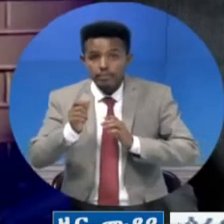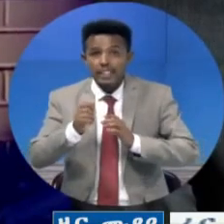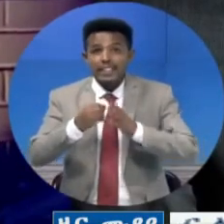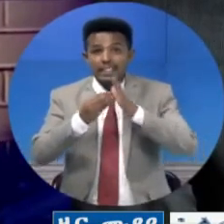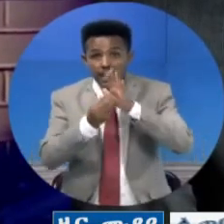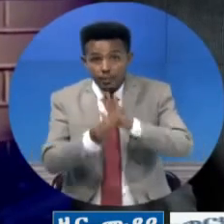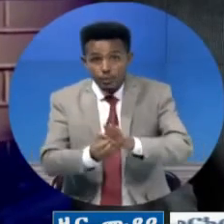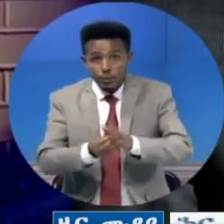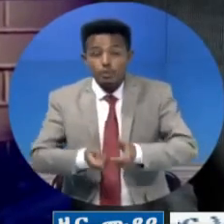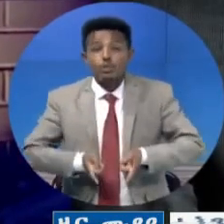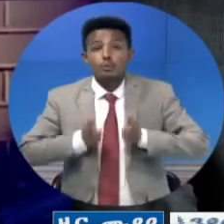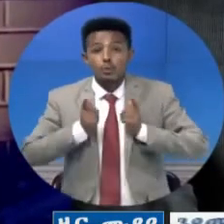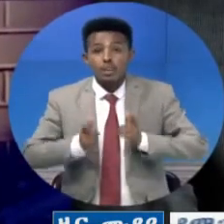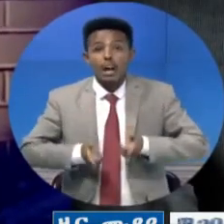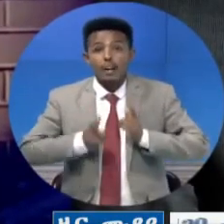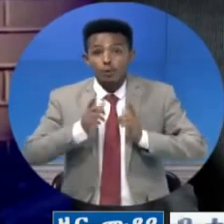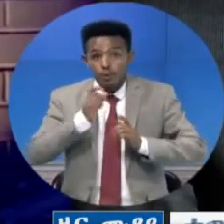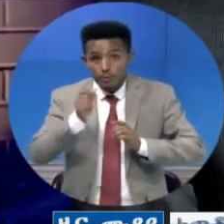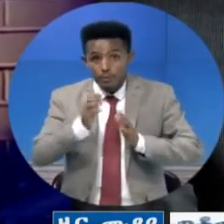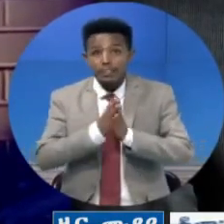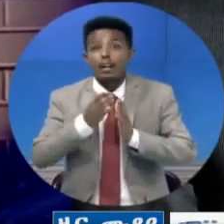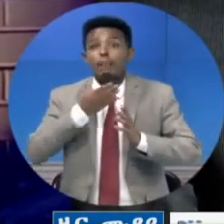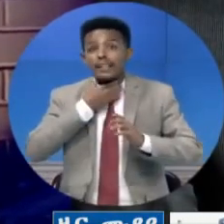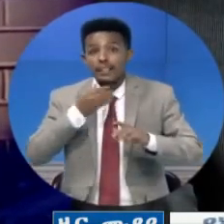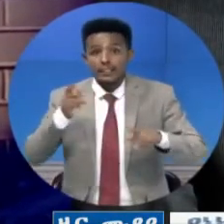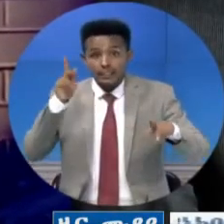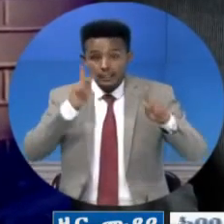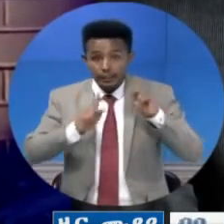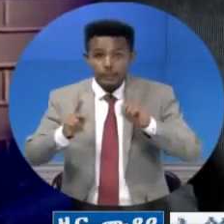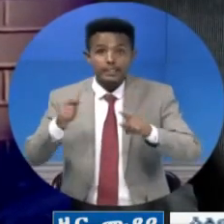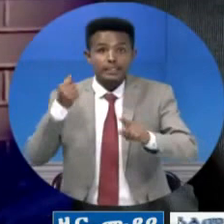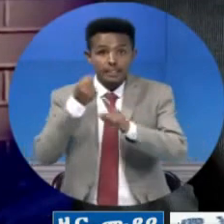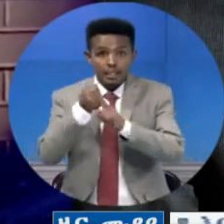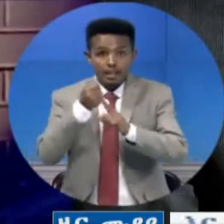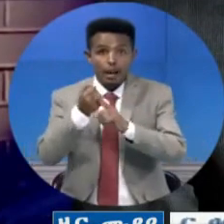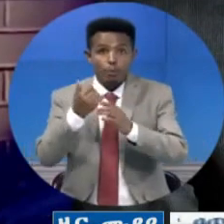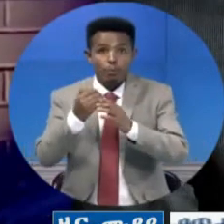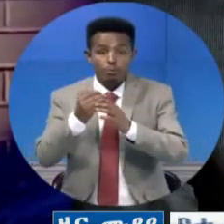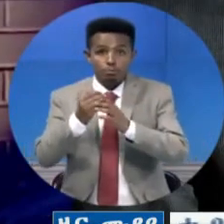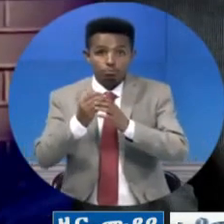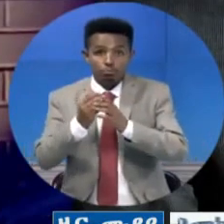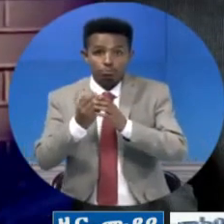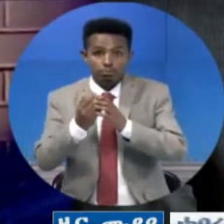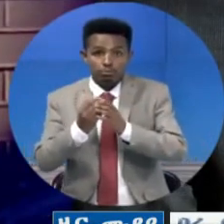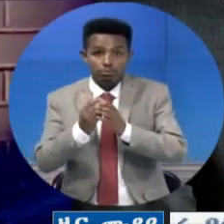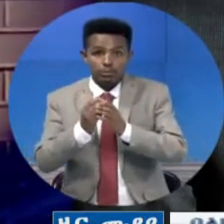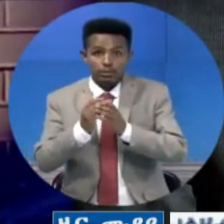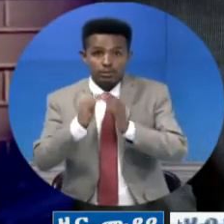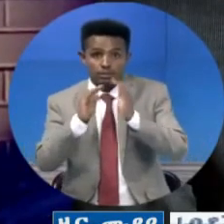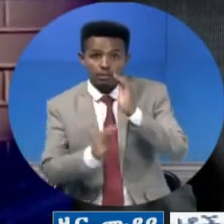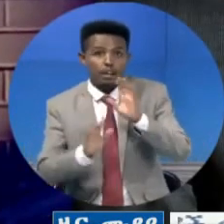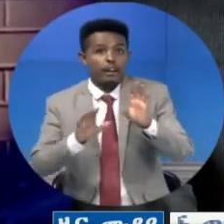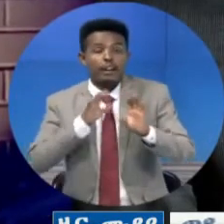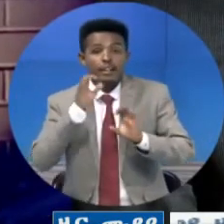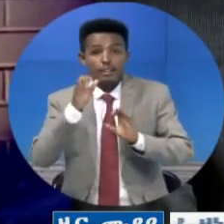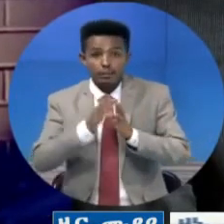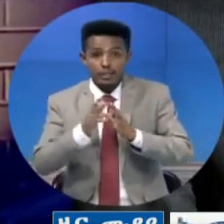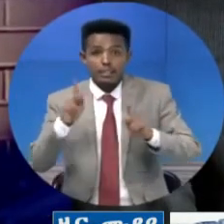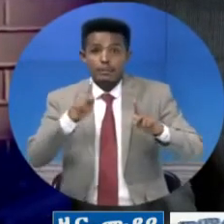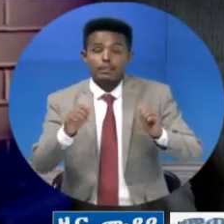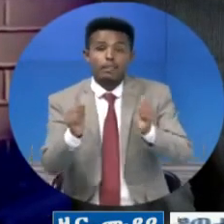ተጽዕኖ ይኑርም አይኑርም፣ ከአማራ ሕዝብ ትግል ግን አሁንም ወደኋላ አንልም። የሕዝባችን ባሪያ መሆንም